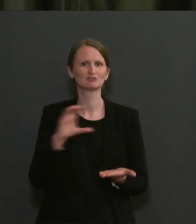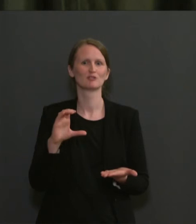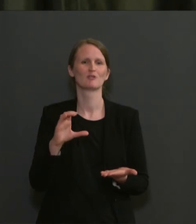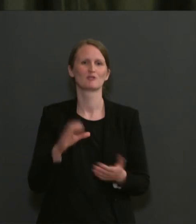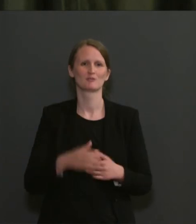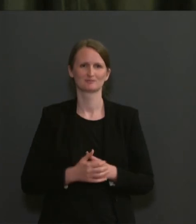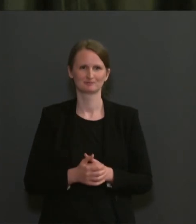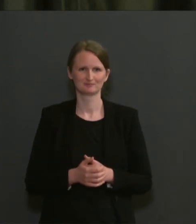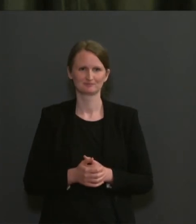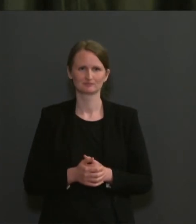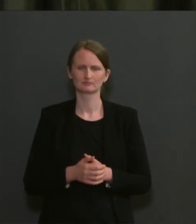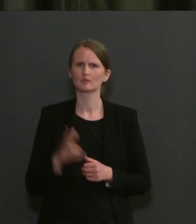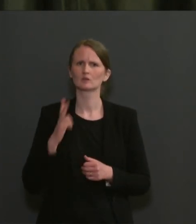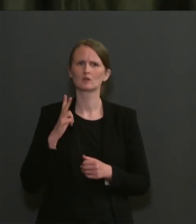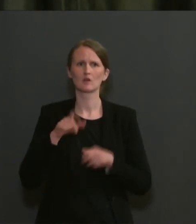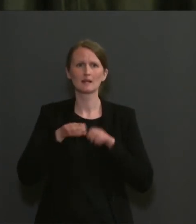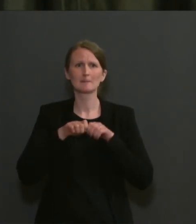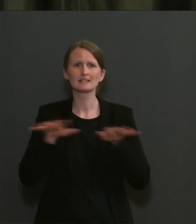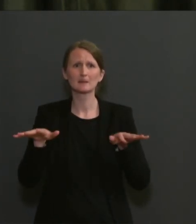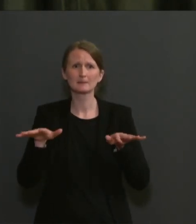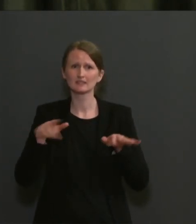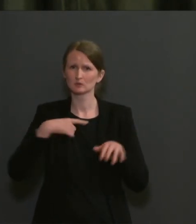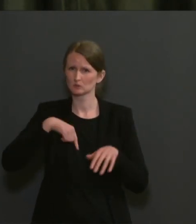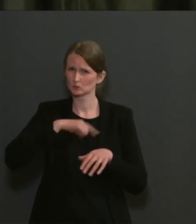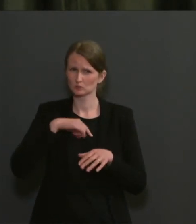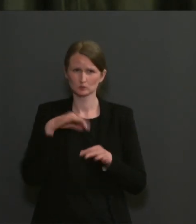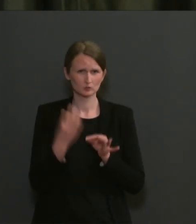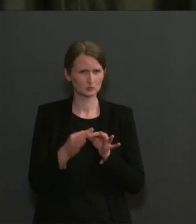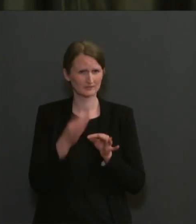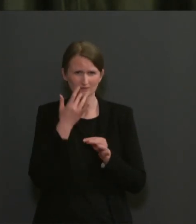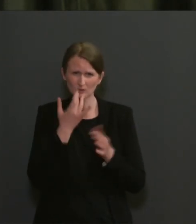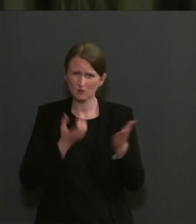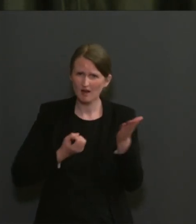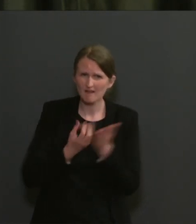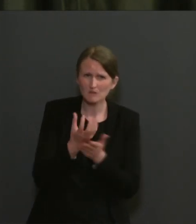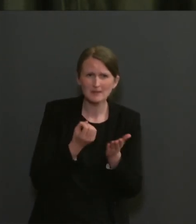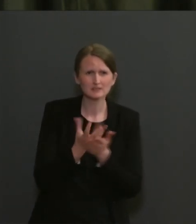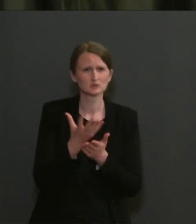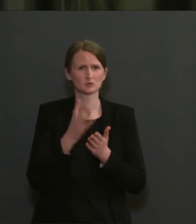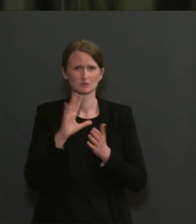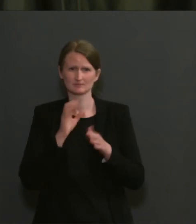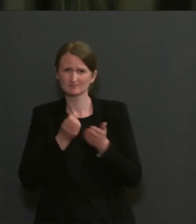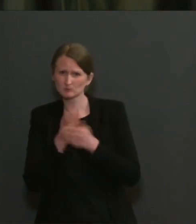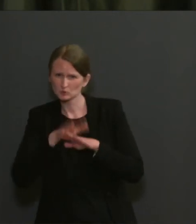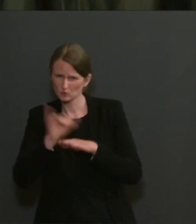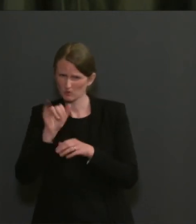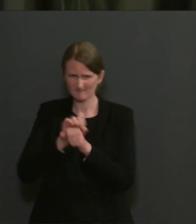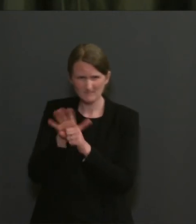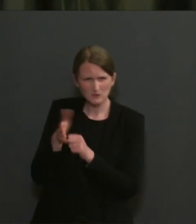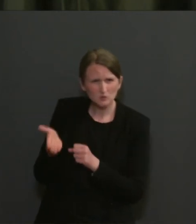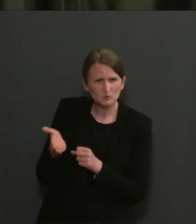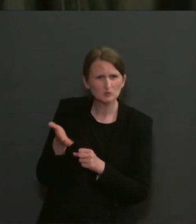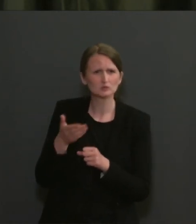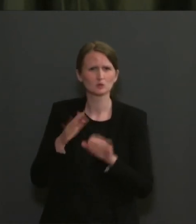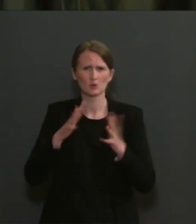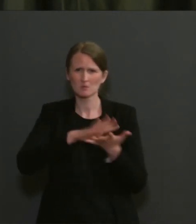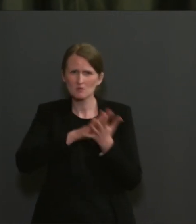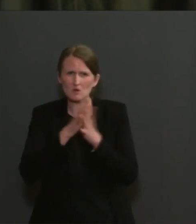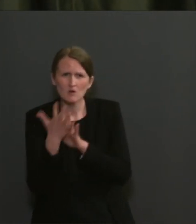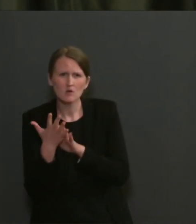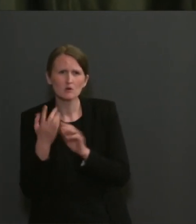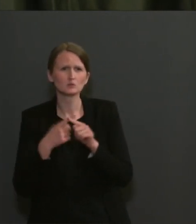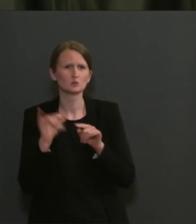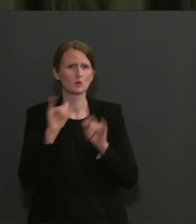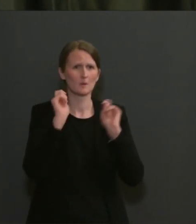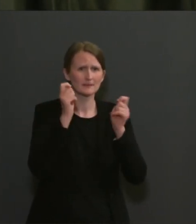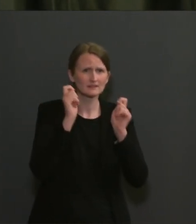ce qu'est ce virus, comment l'épidémie évolue, quelle est la situation dans les hôpitaux et quelles sont les mesures prises pour lutter contre ce virus et ce que vous pouvez faire, vous, pour